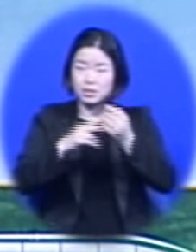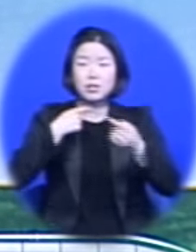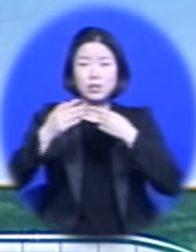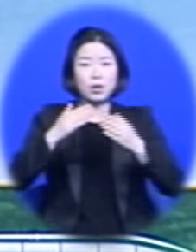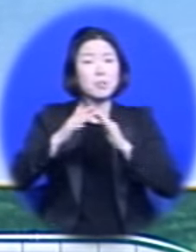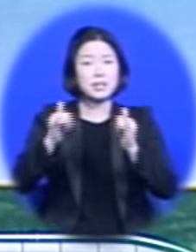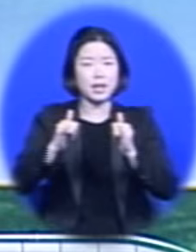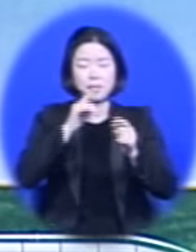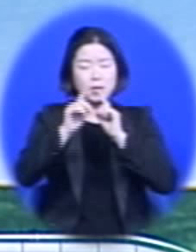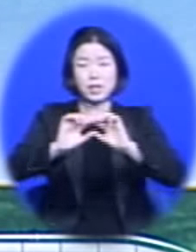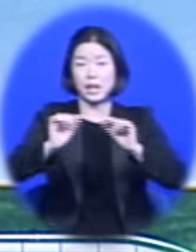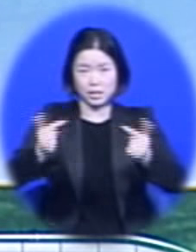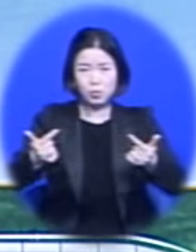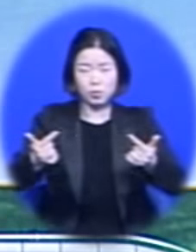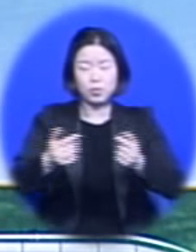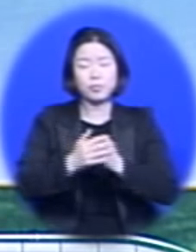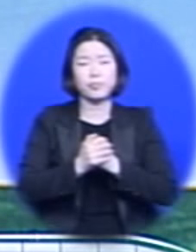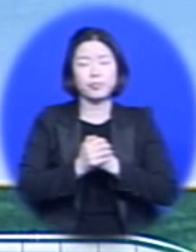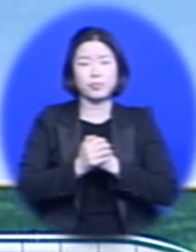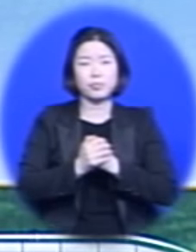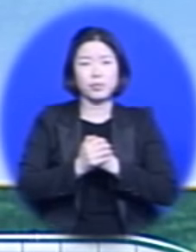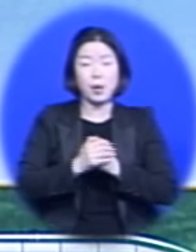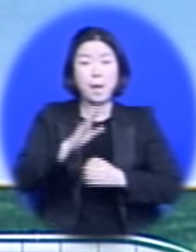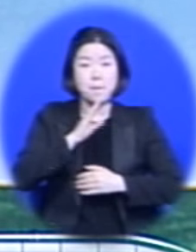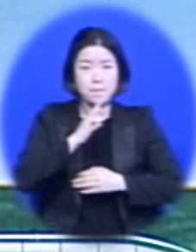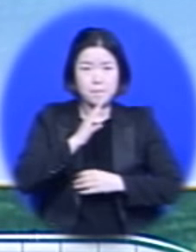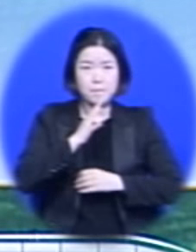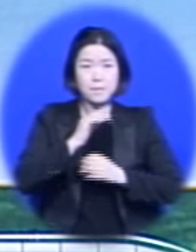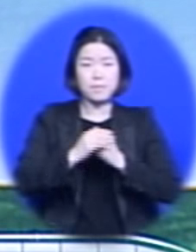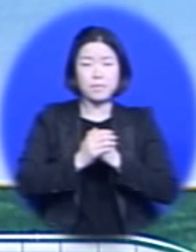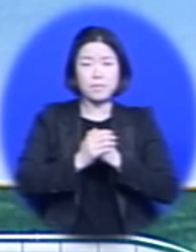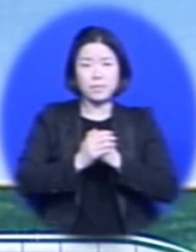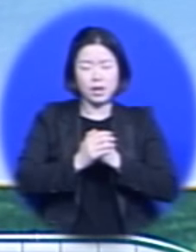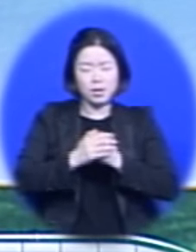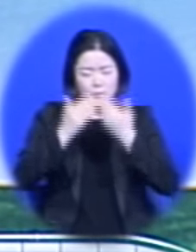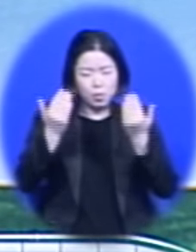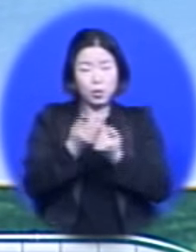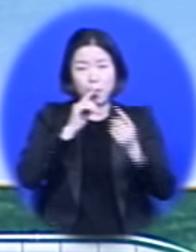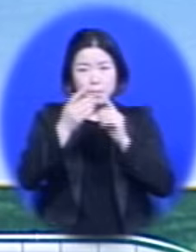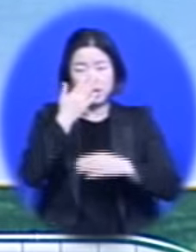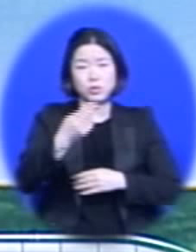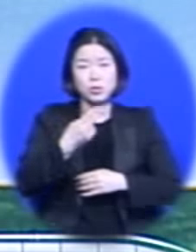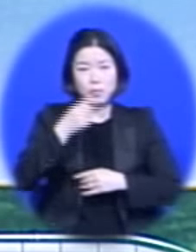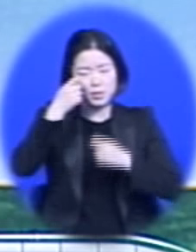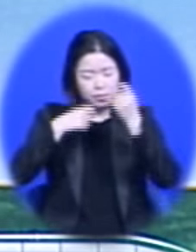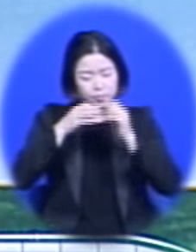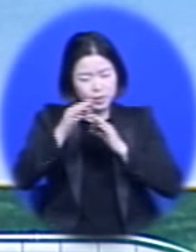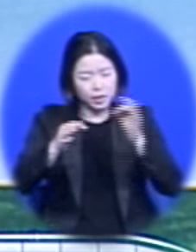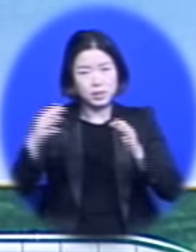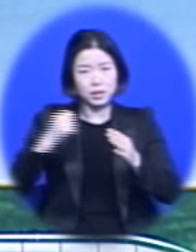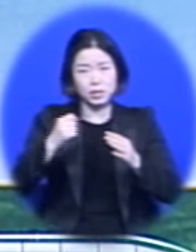한 사람을 말하는 게 아닙니다. 바로 이루다 말할 수 없는 탄식을 가지고